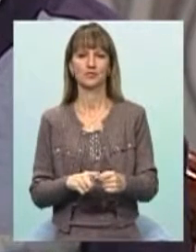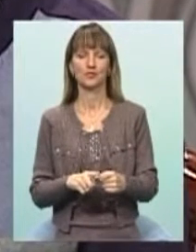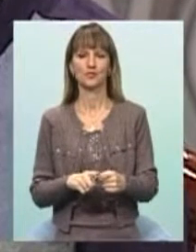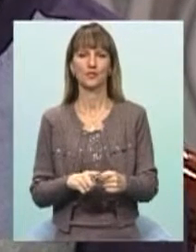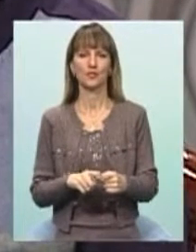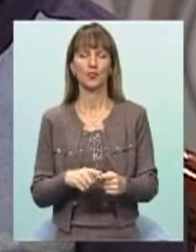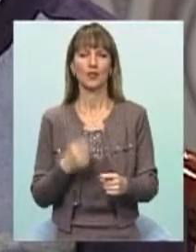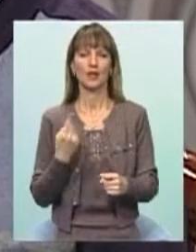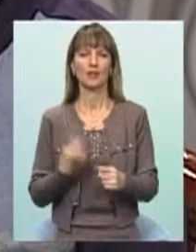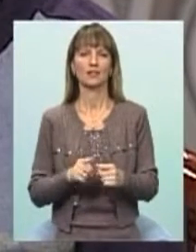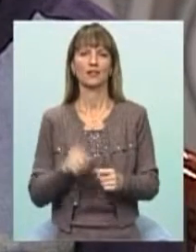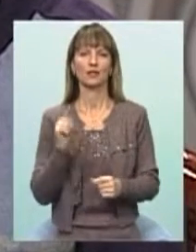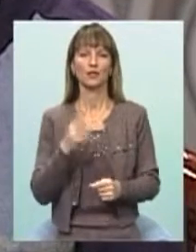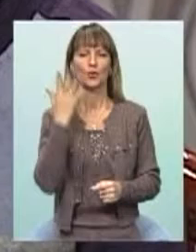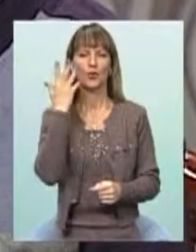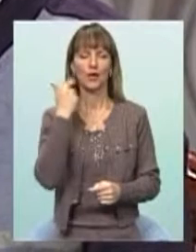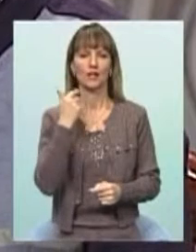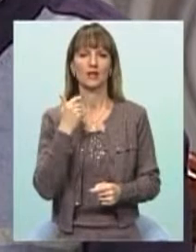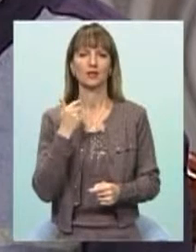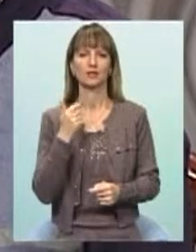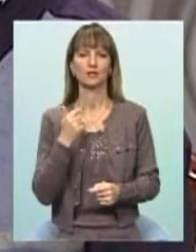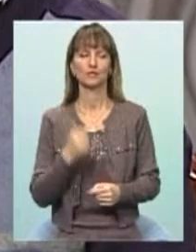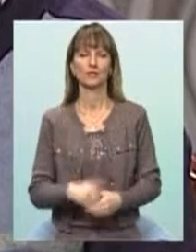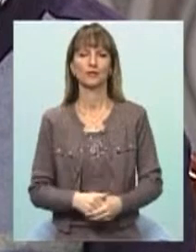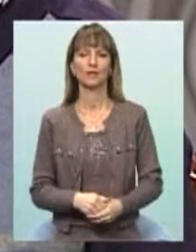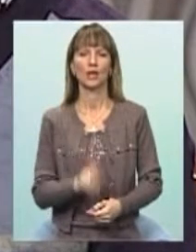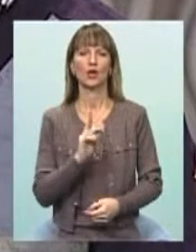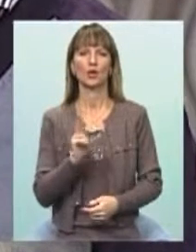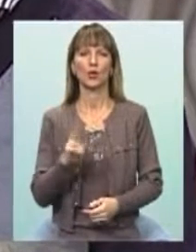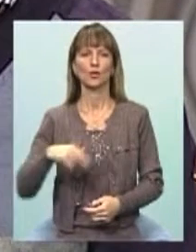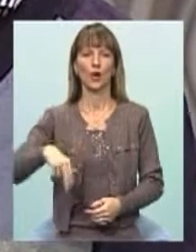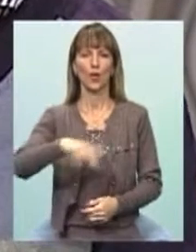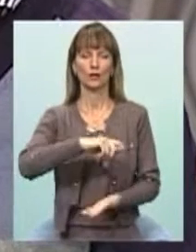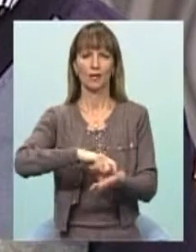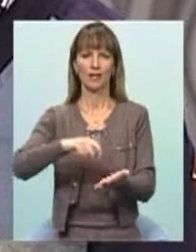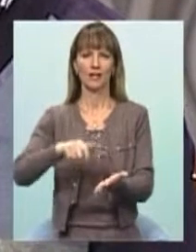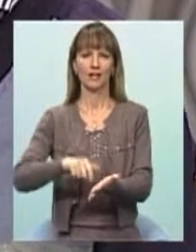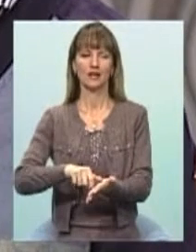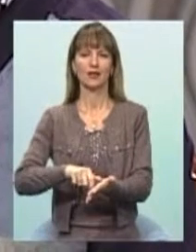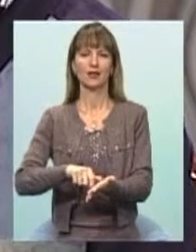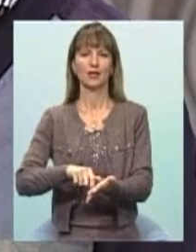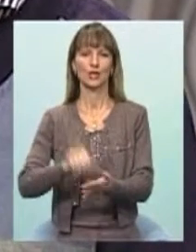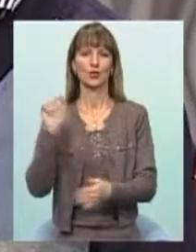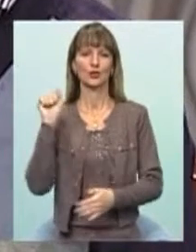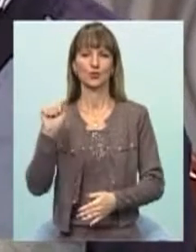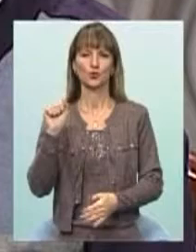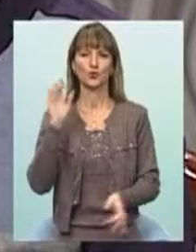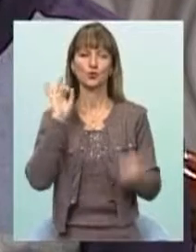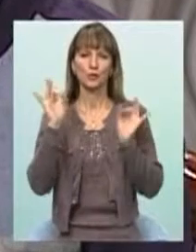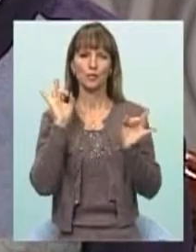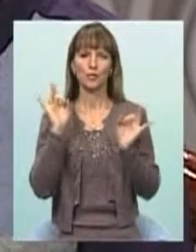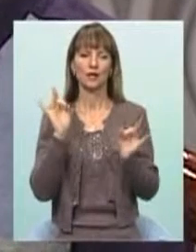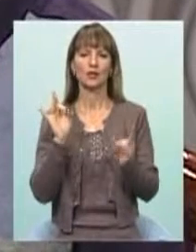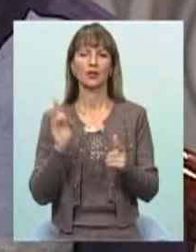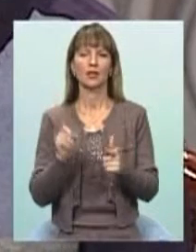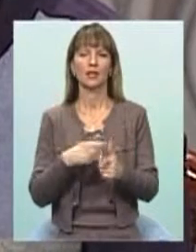Ну, це тоді, коли хтось ходить по квартирі, стучить, шумить,